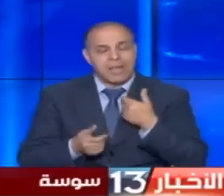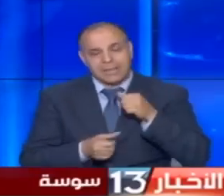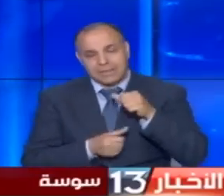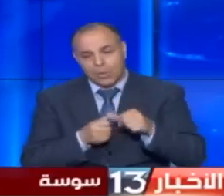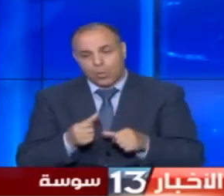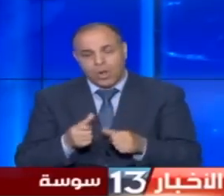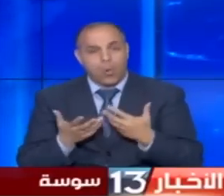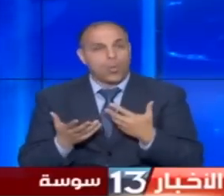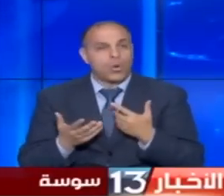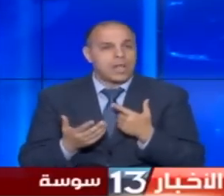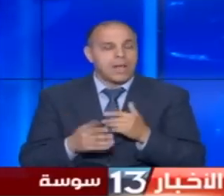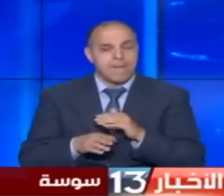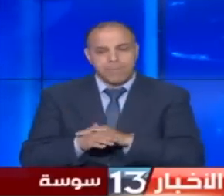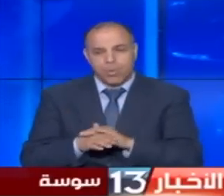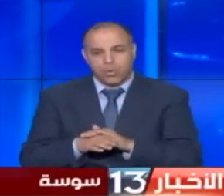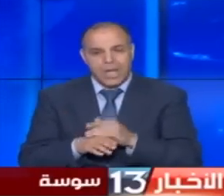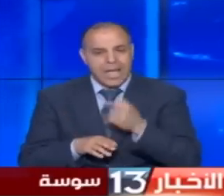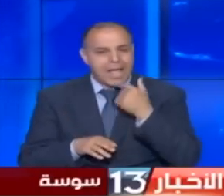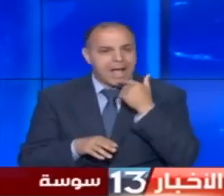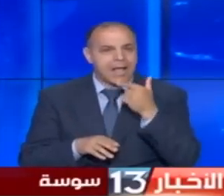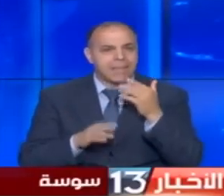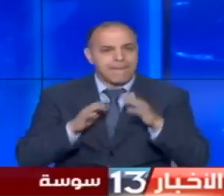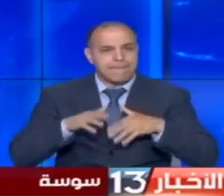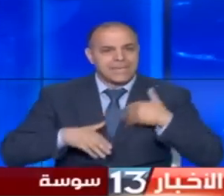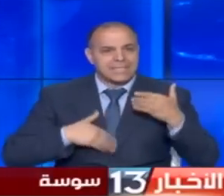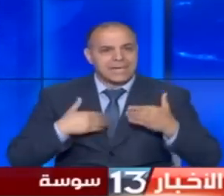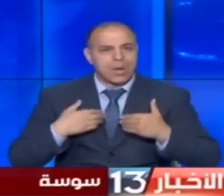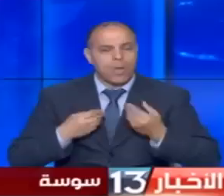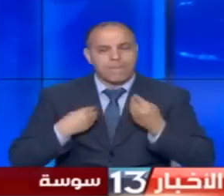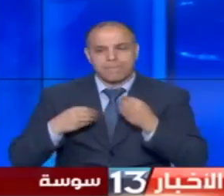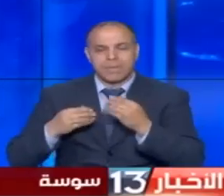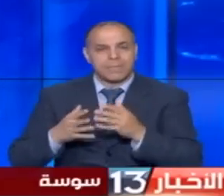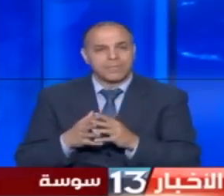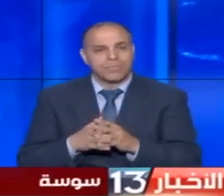والتي تم خبرت حول المسرح والتسويق